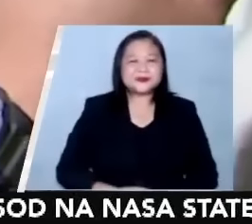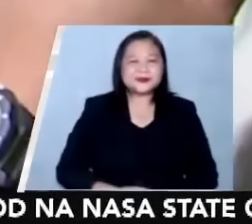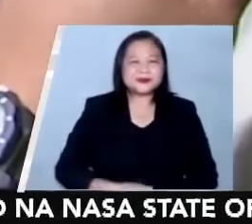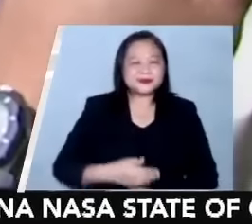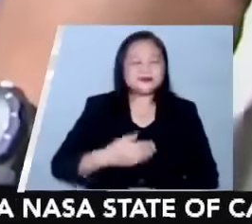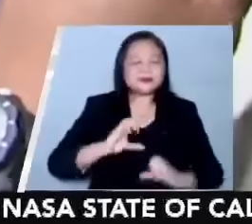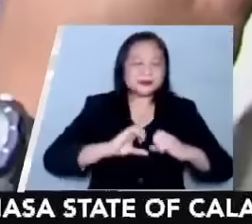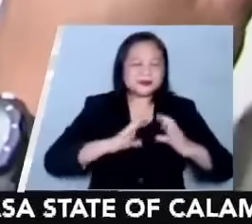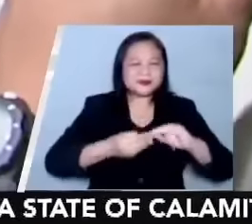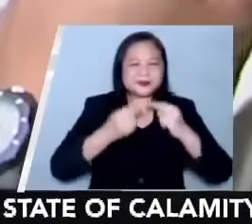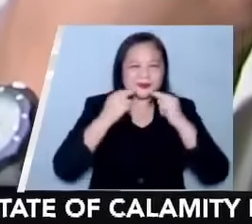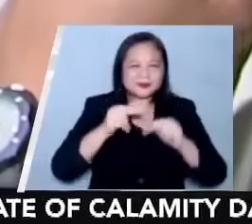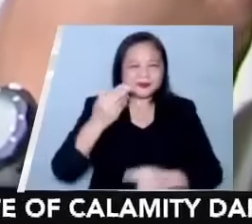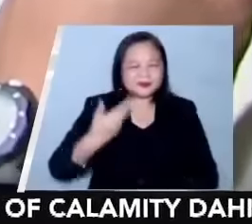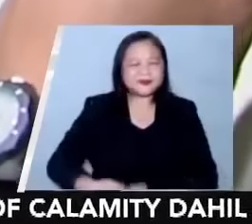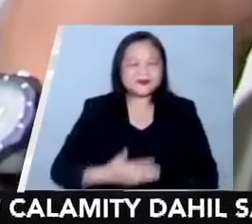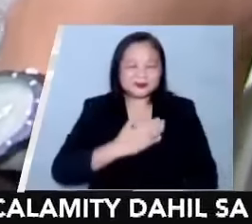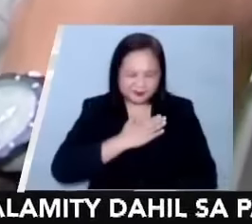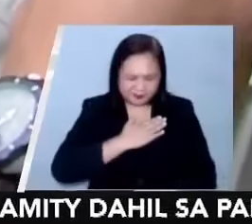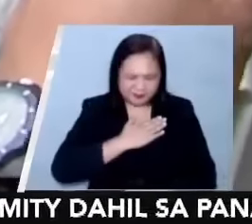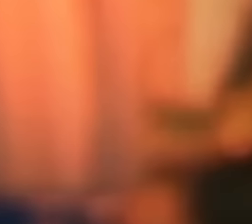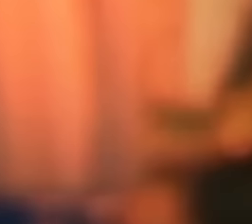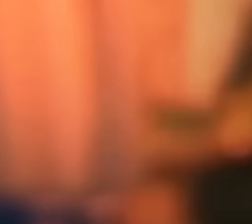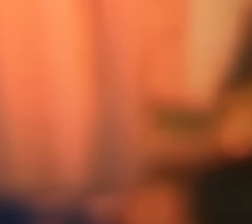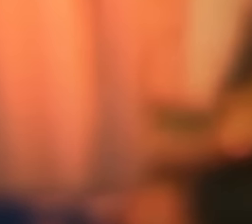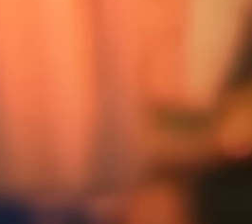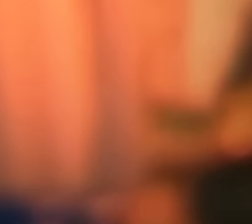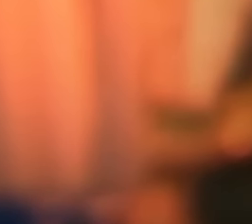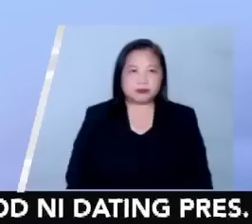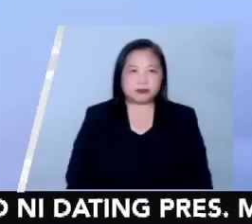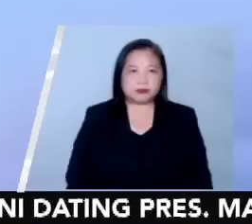para sa GMA Integrated News.